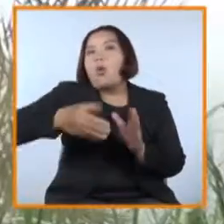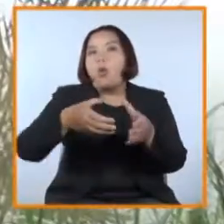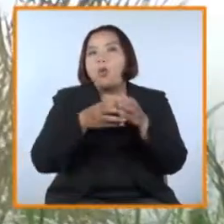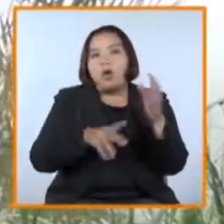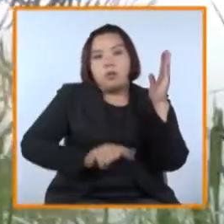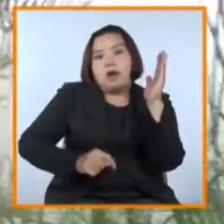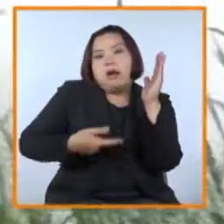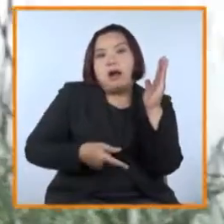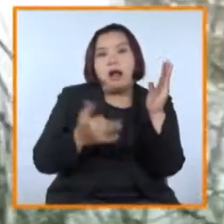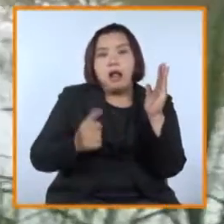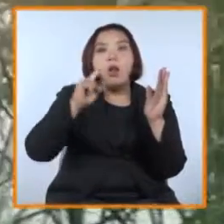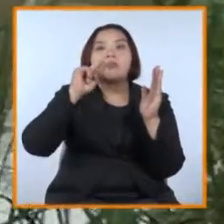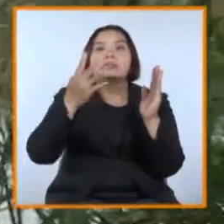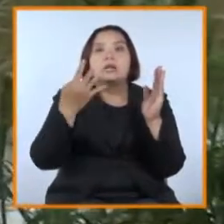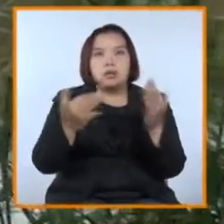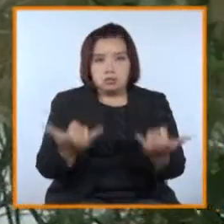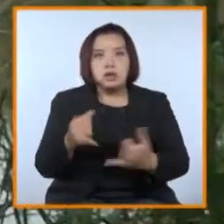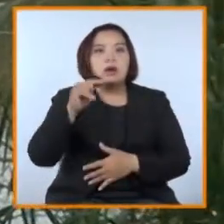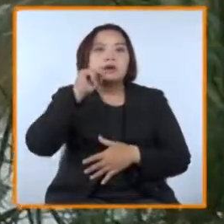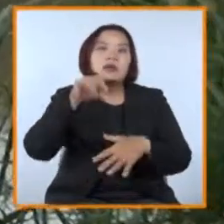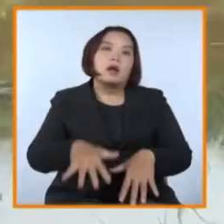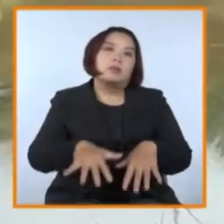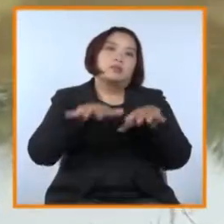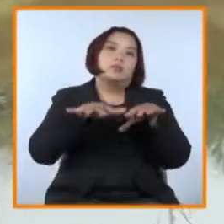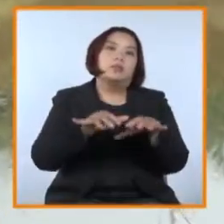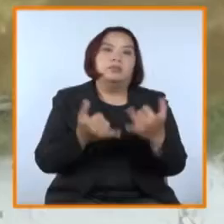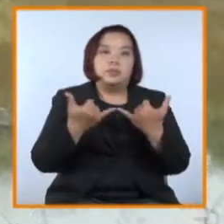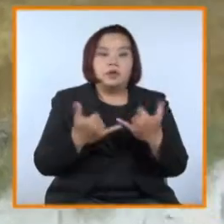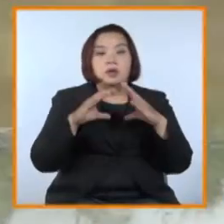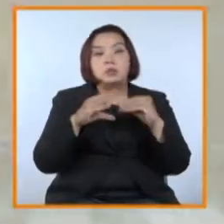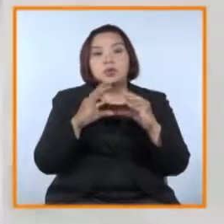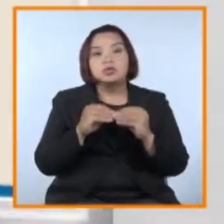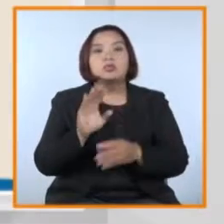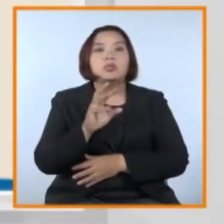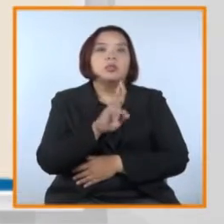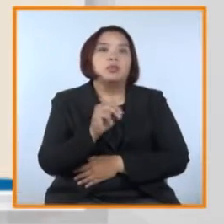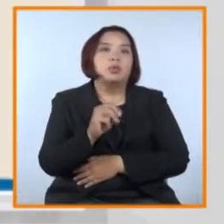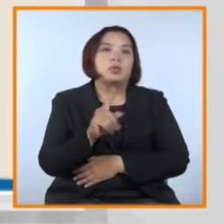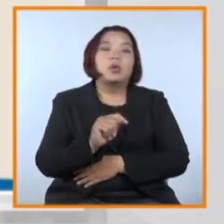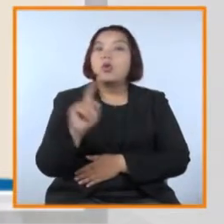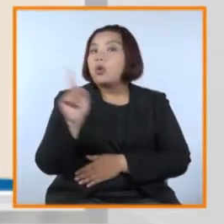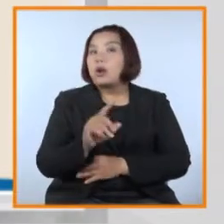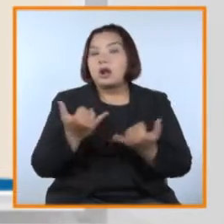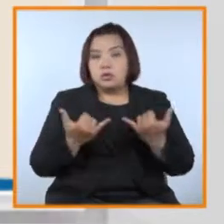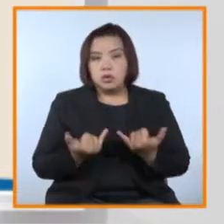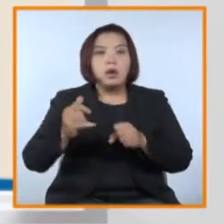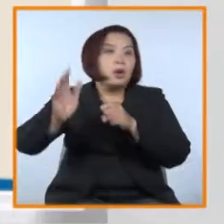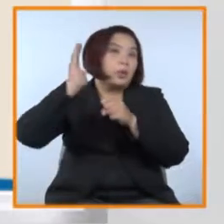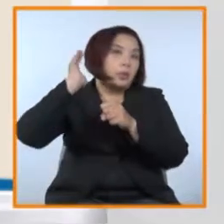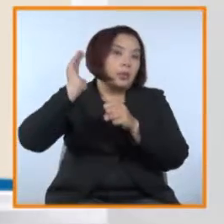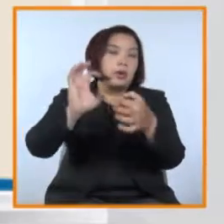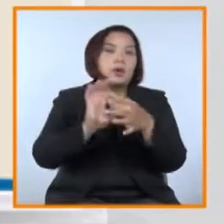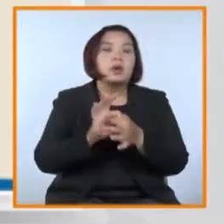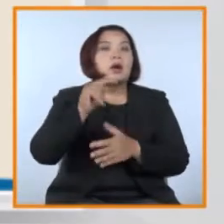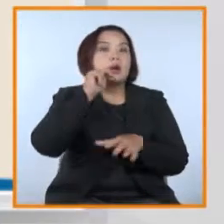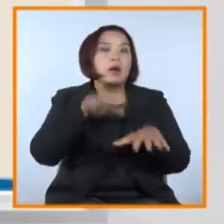กน้ำท่วมเป็นครั้งที่4แล้วในปีนี้ค่ะส่วนที่ประชุมคณะรัฐมนตรีในวันนี้มีการรายงานสถานการณ์น้ำท่วมเช่นเดียวกัน